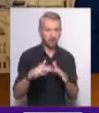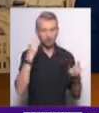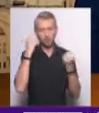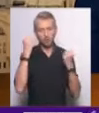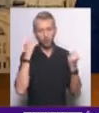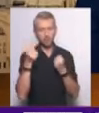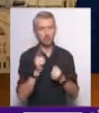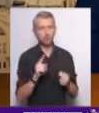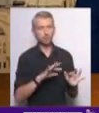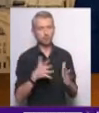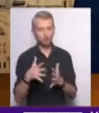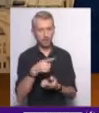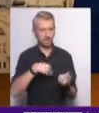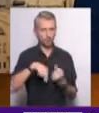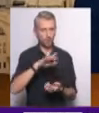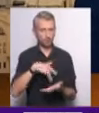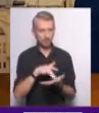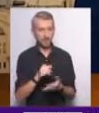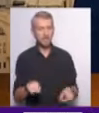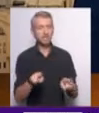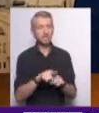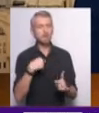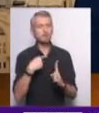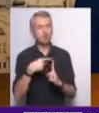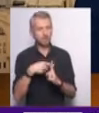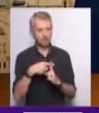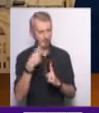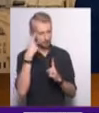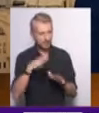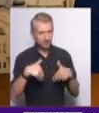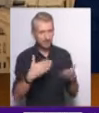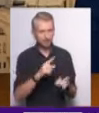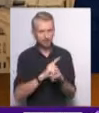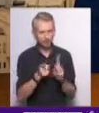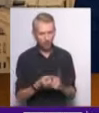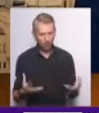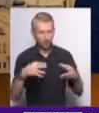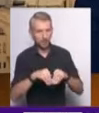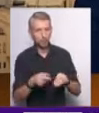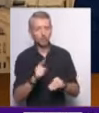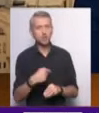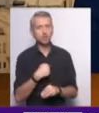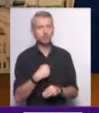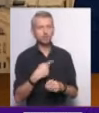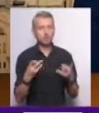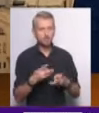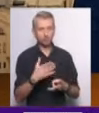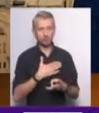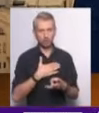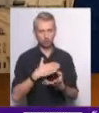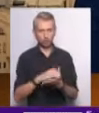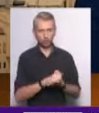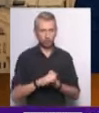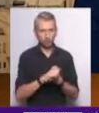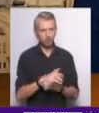тим, що відбувається навколо в місті. І такі позитивні ініціативи, навпаки, об'єднують те, що потрібно нашому суспільству, не